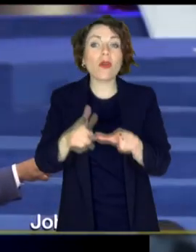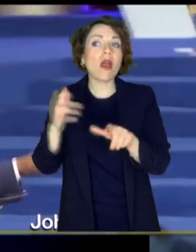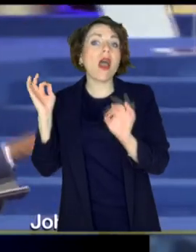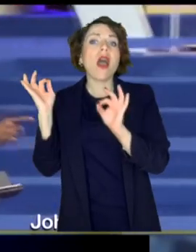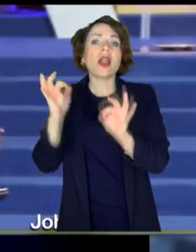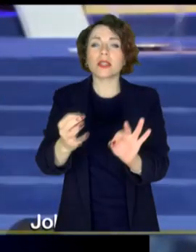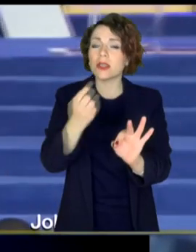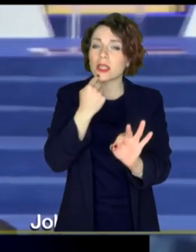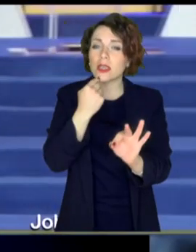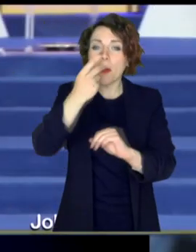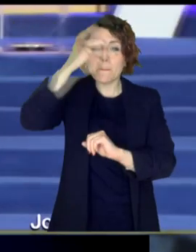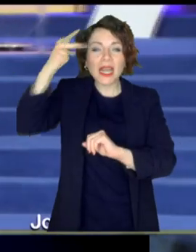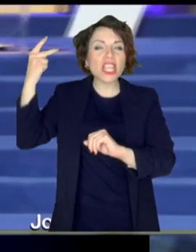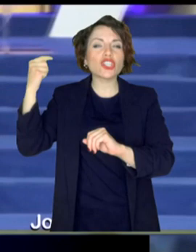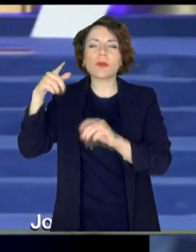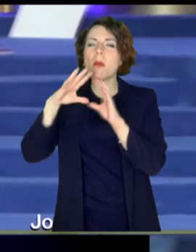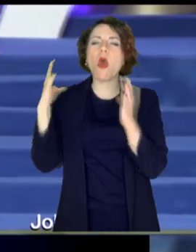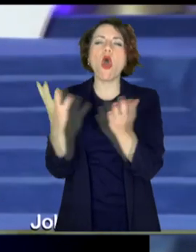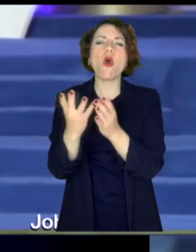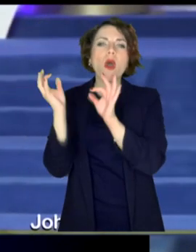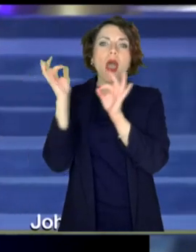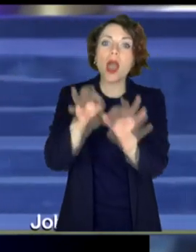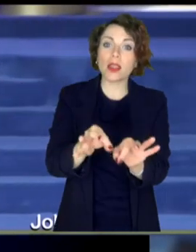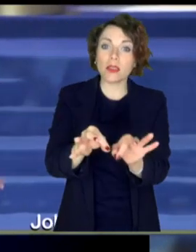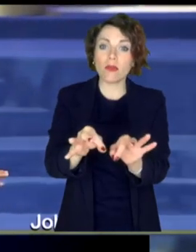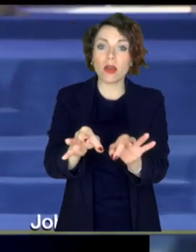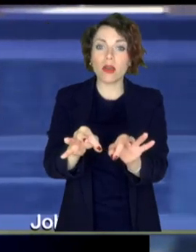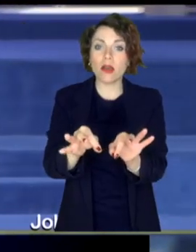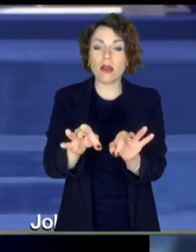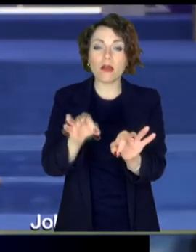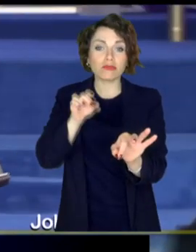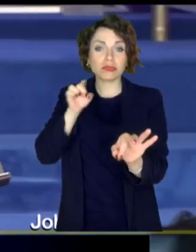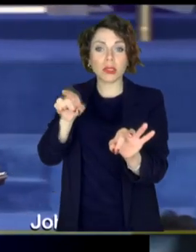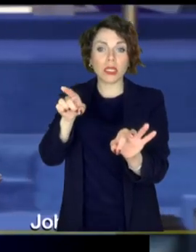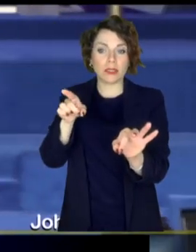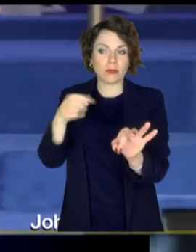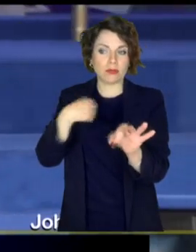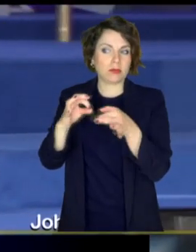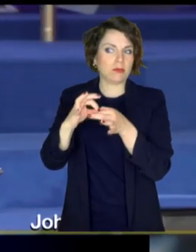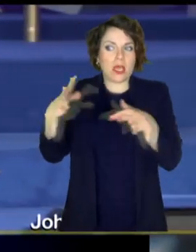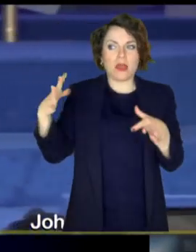mondo, il principe di questo cosmos, viene. E non ha nulla in me.